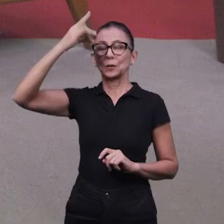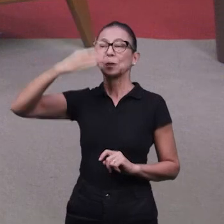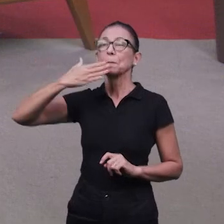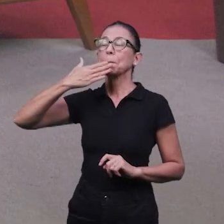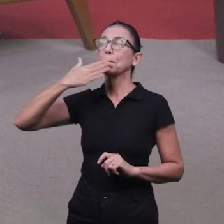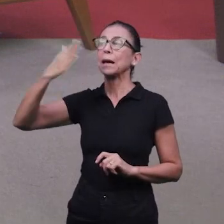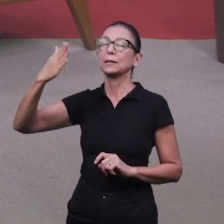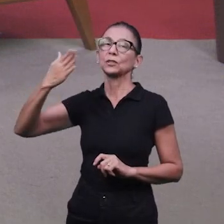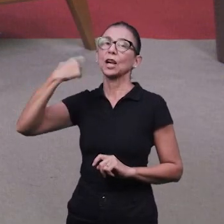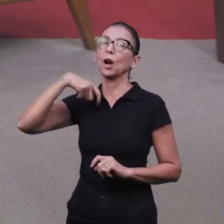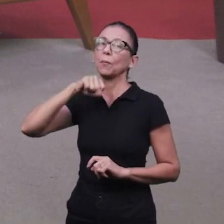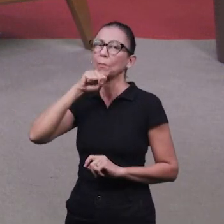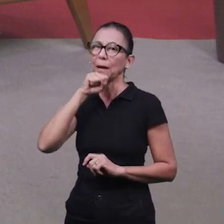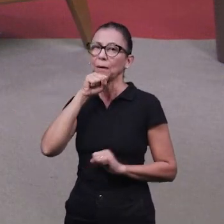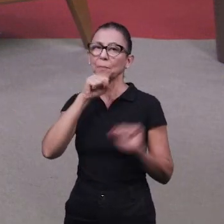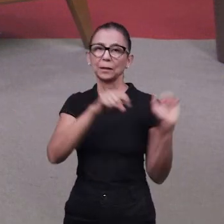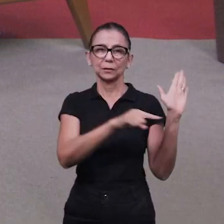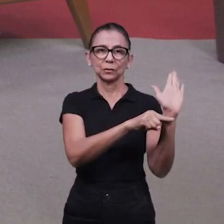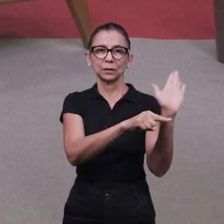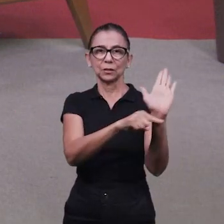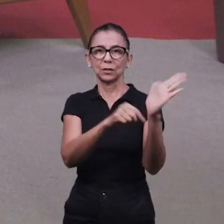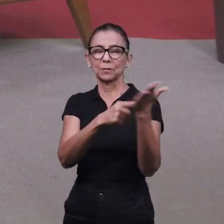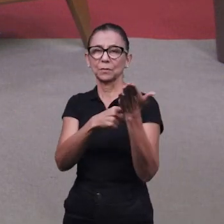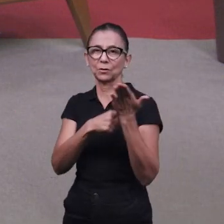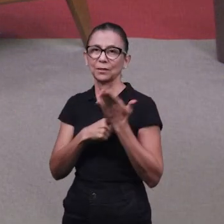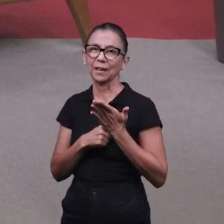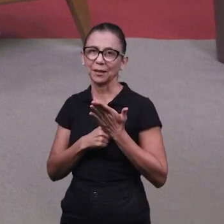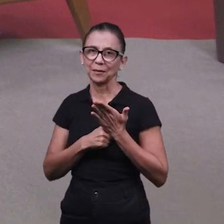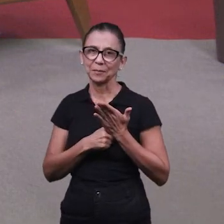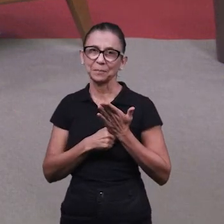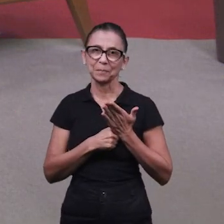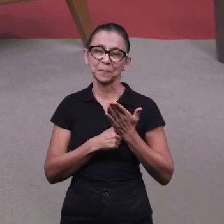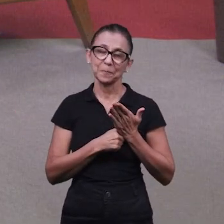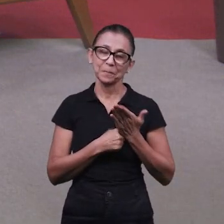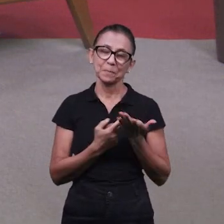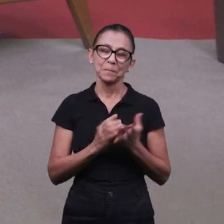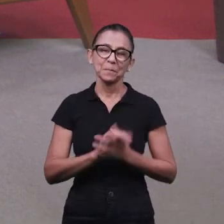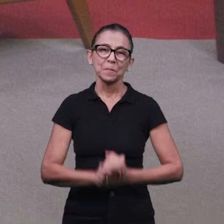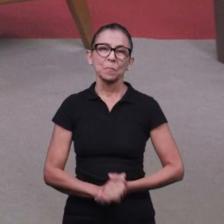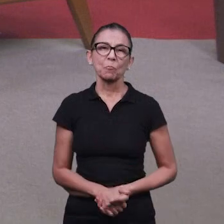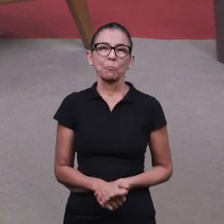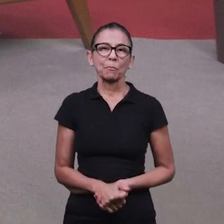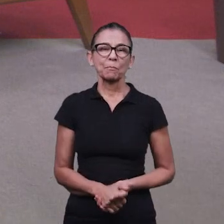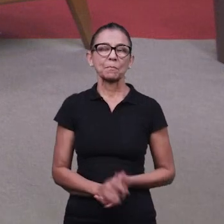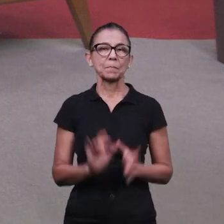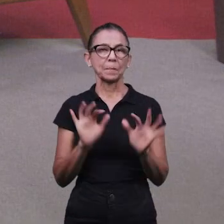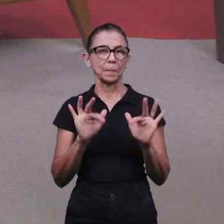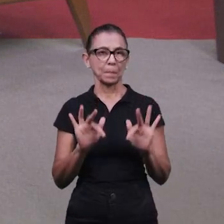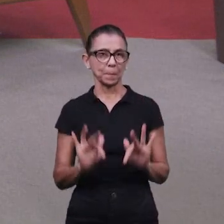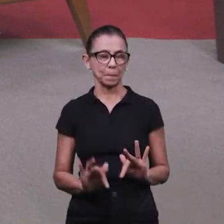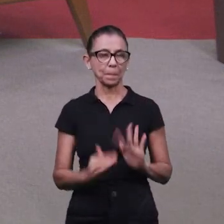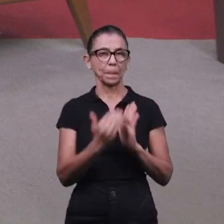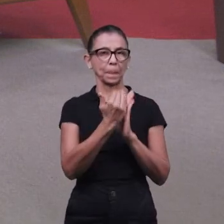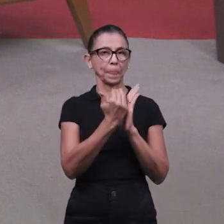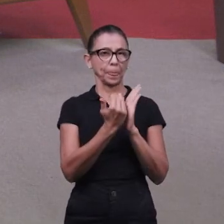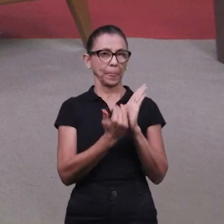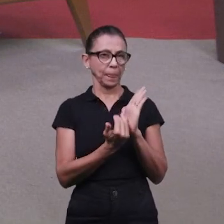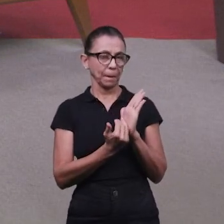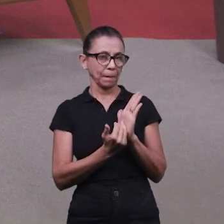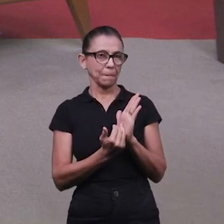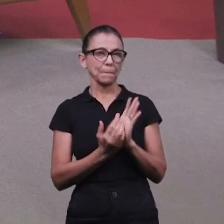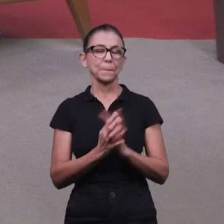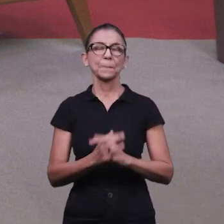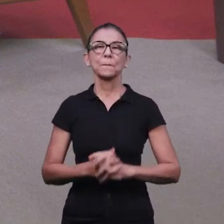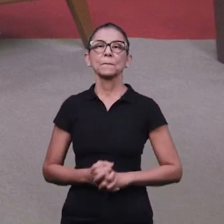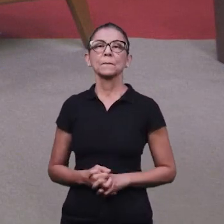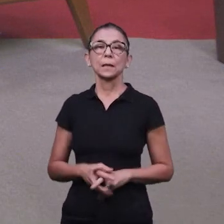l'eau de Bethléem. Seulement par l'action de la Trinité, nous sommes bénéficiés de l'eau de Bethléem.